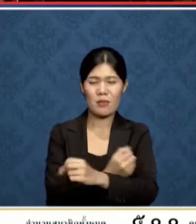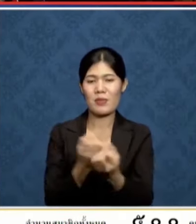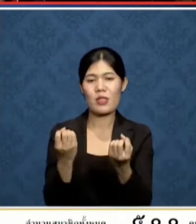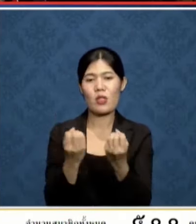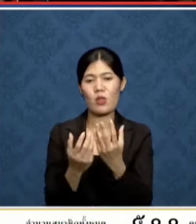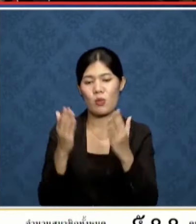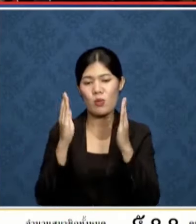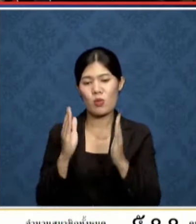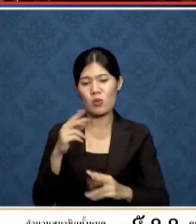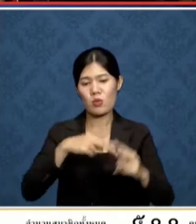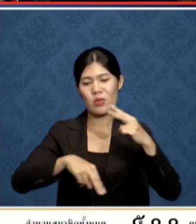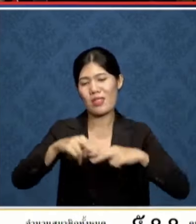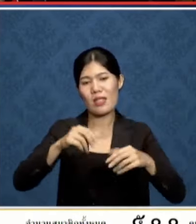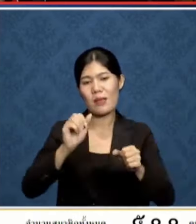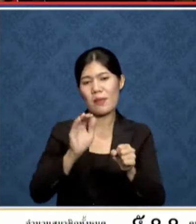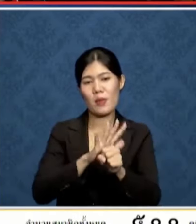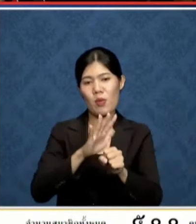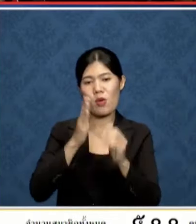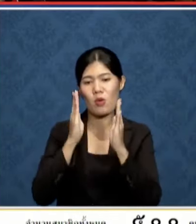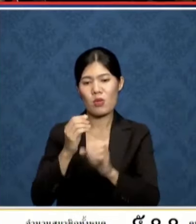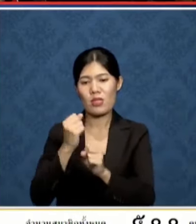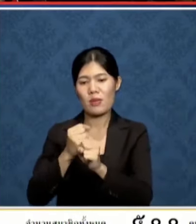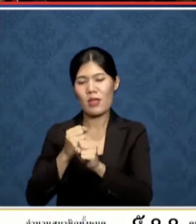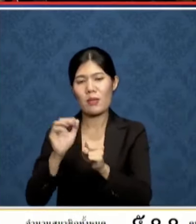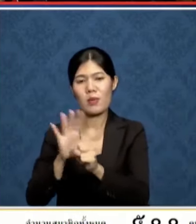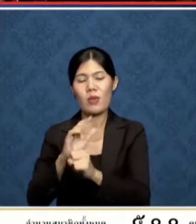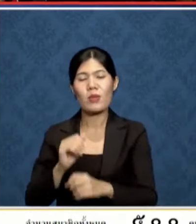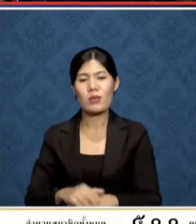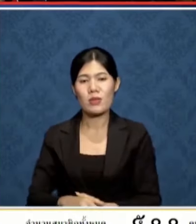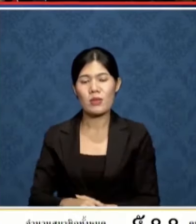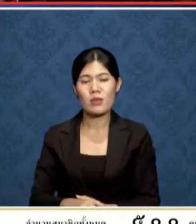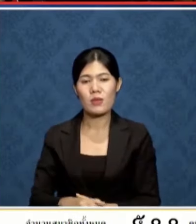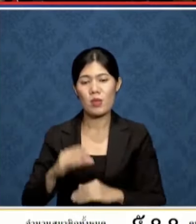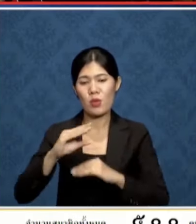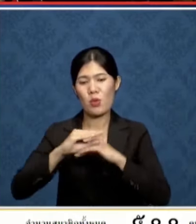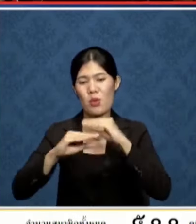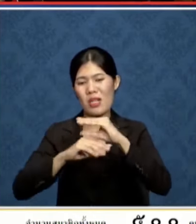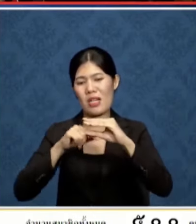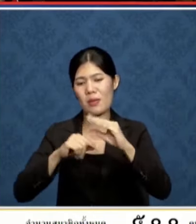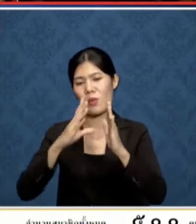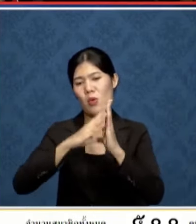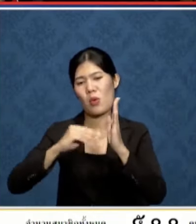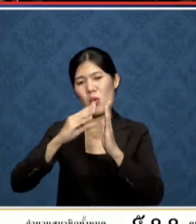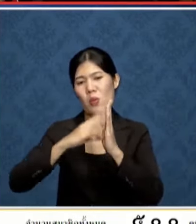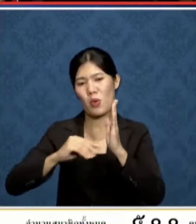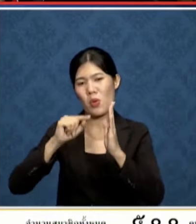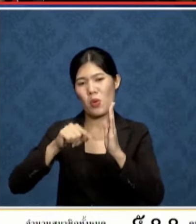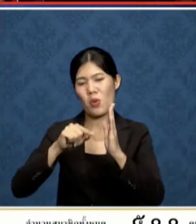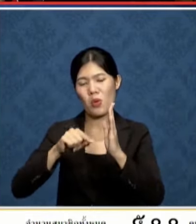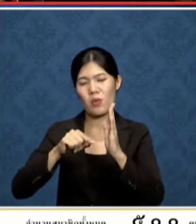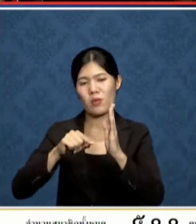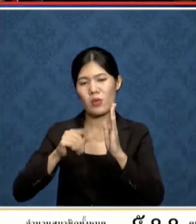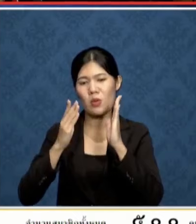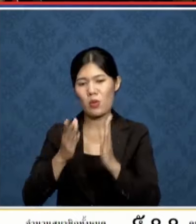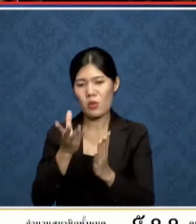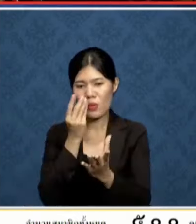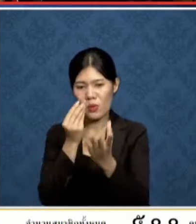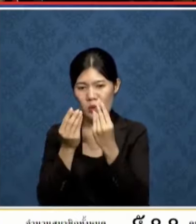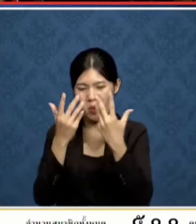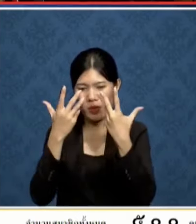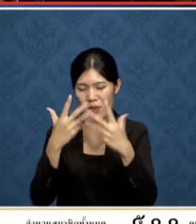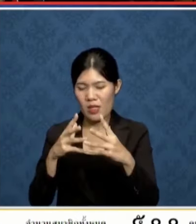เพราะบุคลากรไม่เพียงพอหรือโครงการที่มีอยู่ส่วนมากก็เป็นโครงการอบรมแบบเบี้ยหัวแตกที่ให้แรงงานเอาตัวรอดกันเองนะครับ